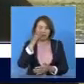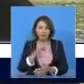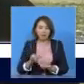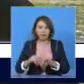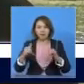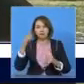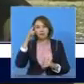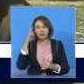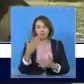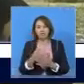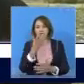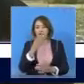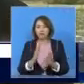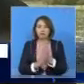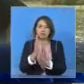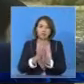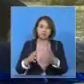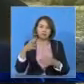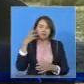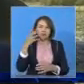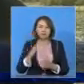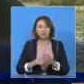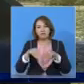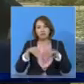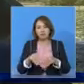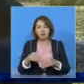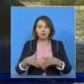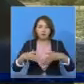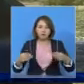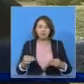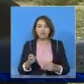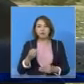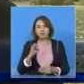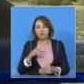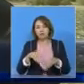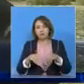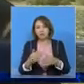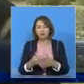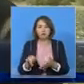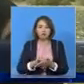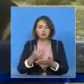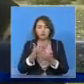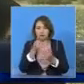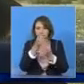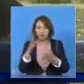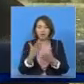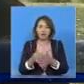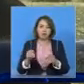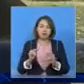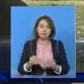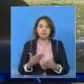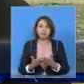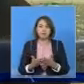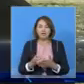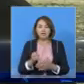деп ойлаймыз. Жылыжайға қияр мен қызанақ егеміз. Бұған дейін айтқанымыздай көктемде таңқура екпек болғанбыз. Құжат дұрыс болмай күзге сырдық. Сонымен бірге